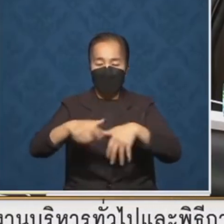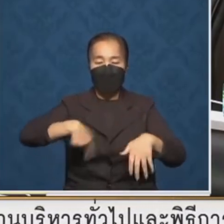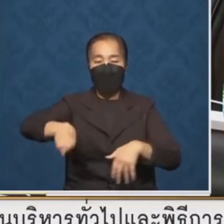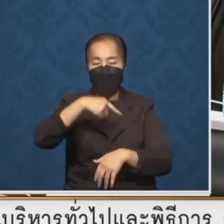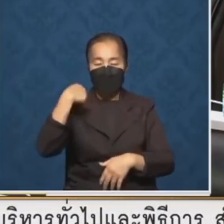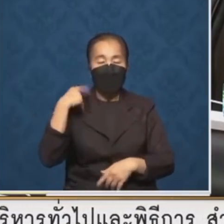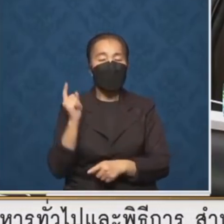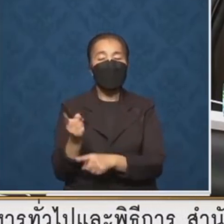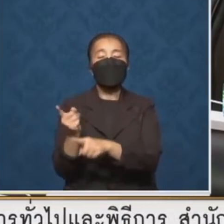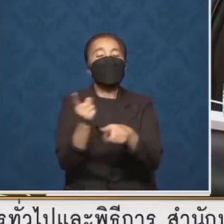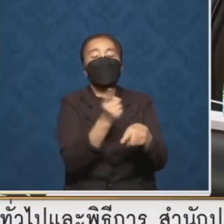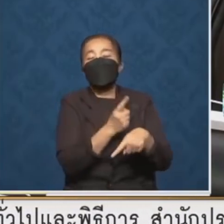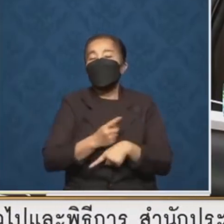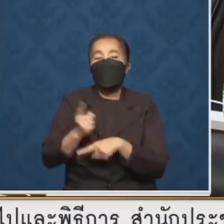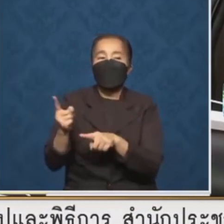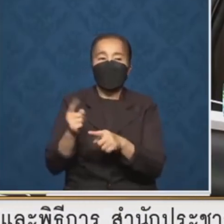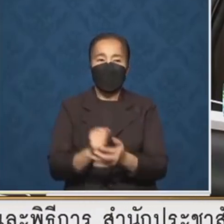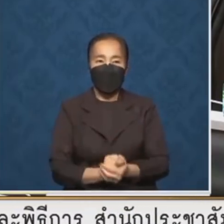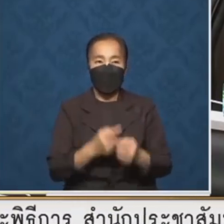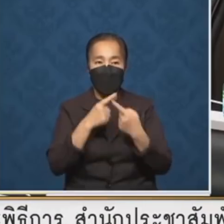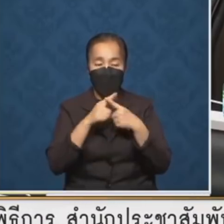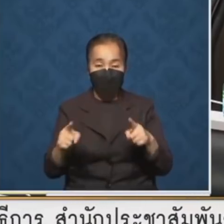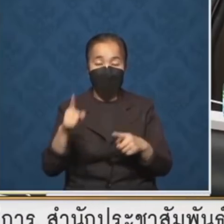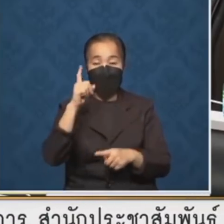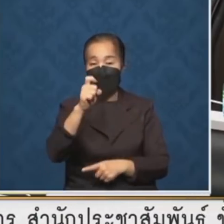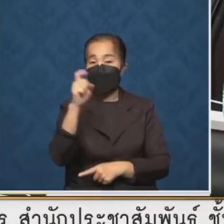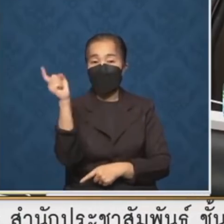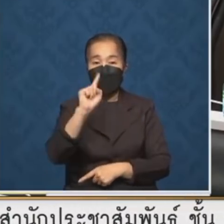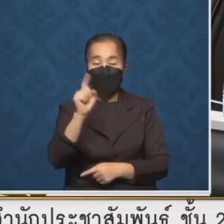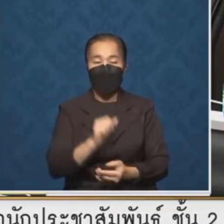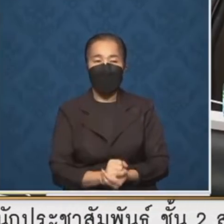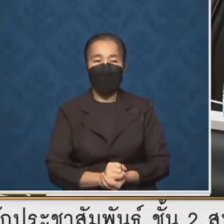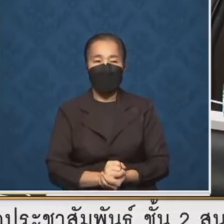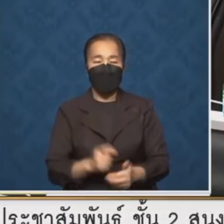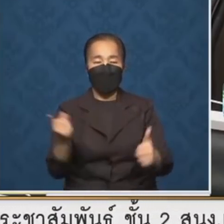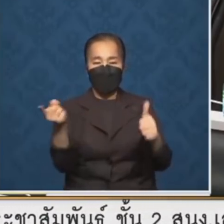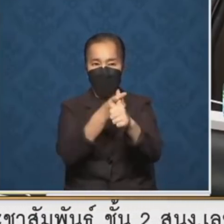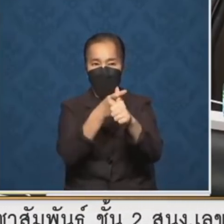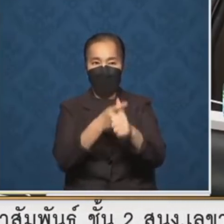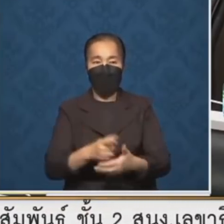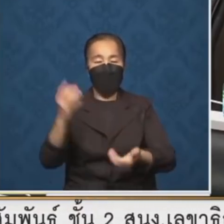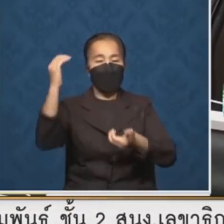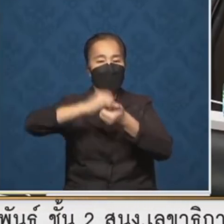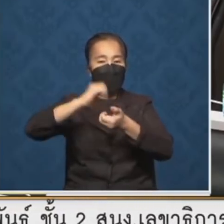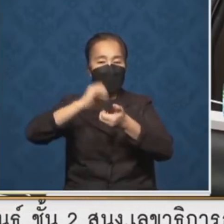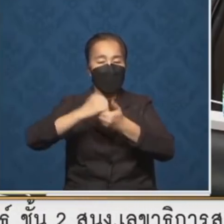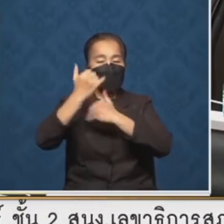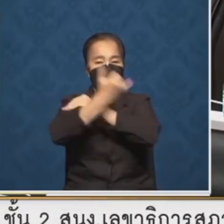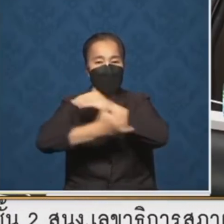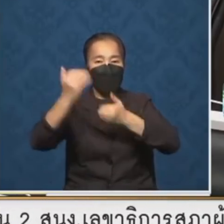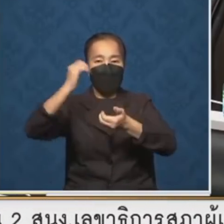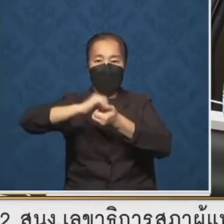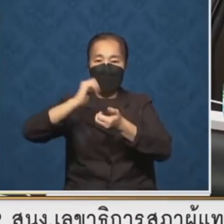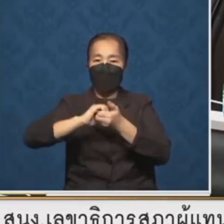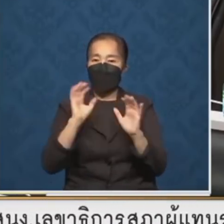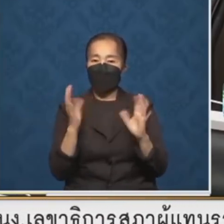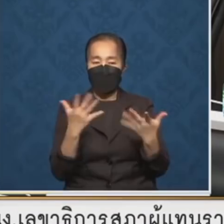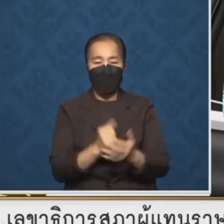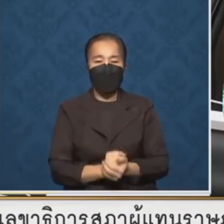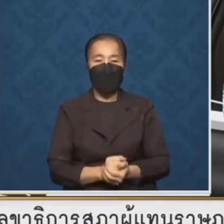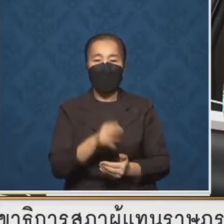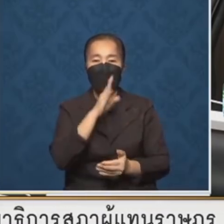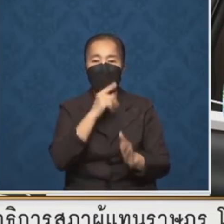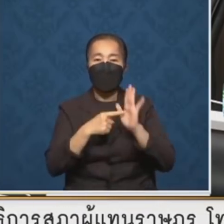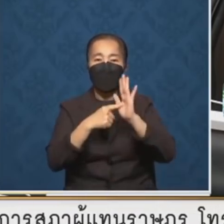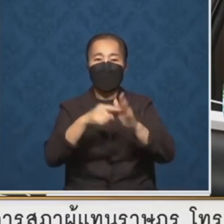ได้เหมือนเดิมครับแต่สิ่งที่เราจะเสียไปคืออะไรครับอันดับแรกคือความร่วมมือของแพลตฟอร์มที่มีต่อรัฐครับผมยกตัวอย่างแค่